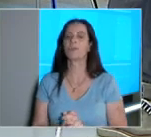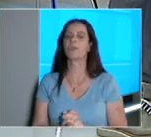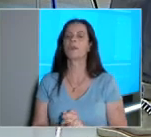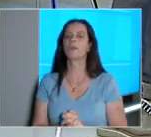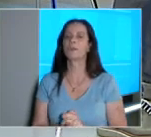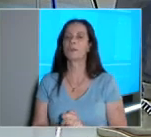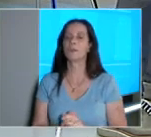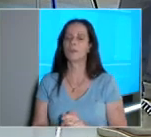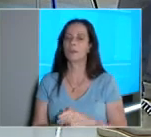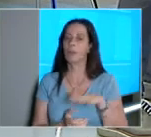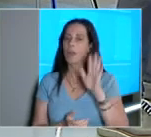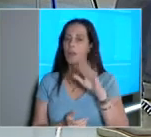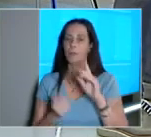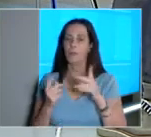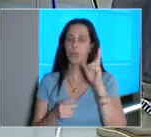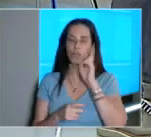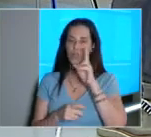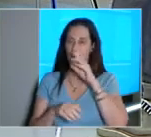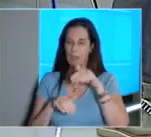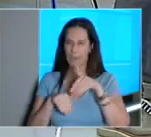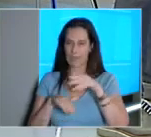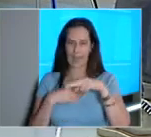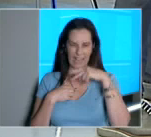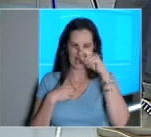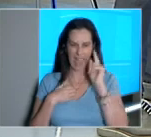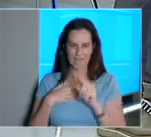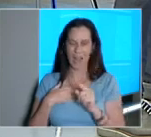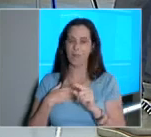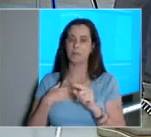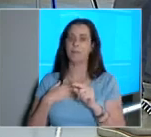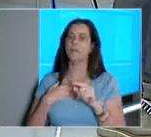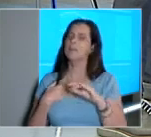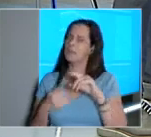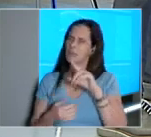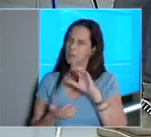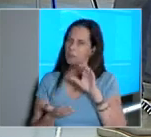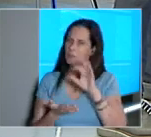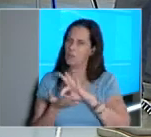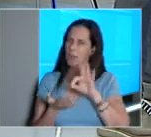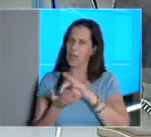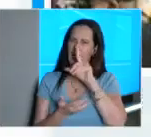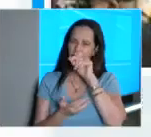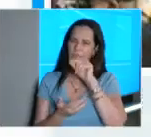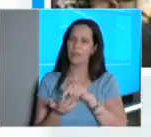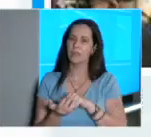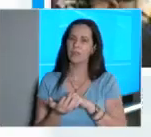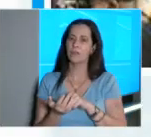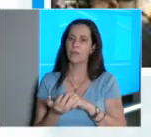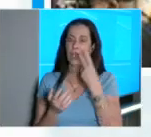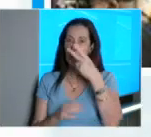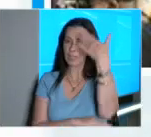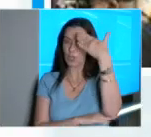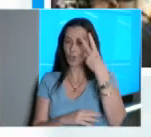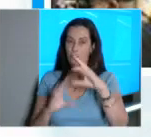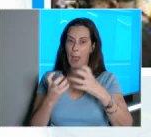לאירוע המרכזי שהיה בסוף שבוע גם ביום שישי מצד הגאווה בתל אביב. ציוץ מעניין שמעלה עטילה שומפלי אומר,